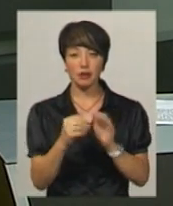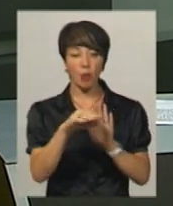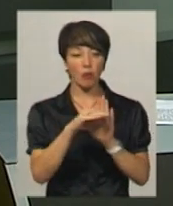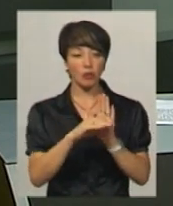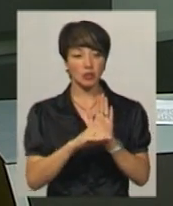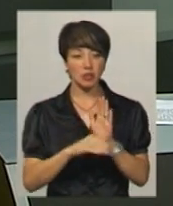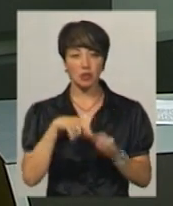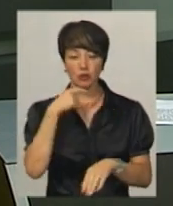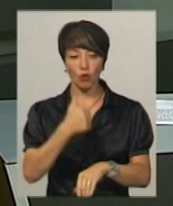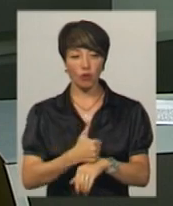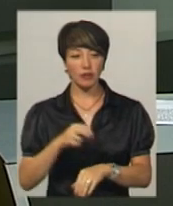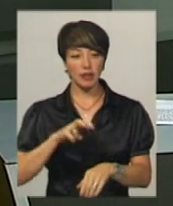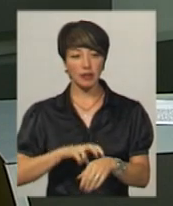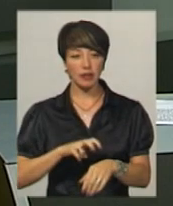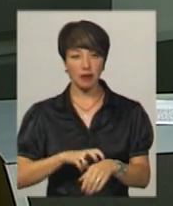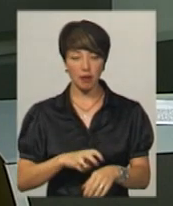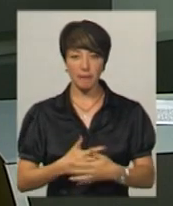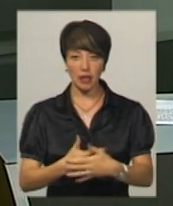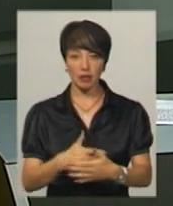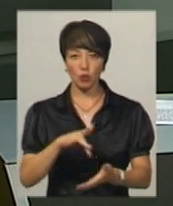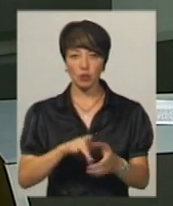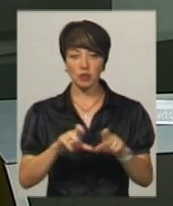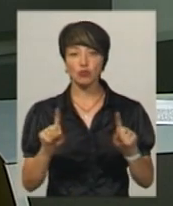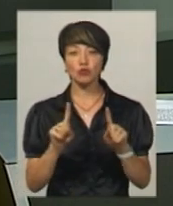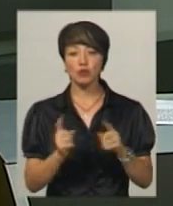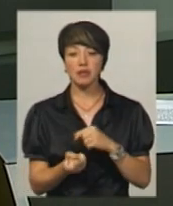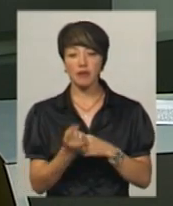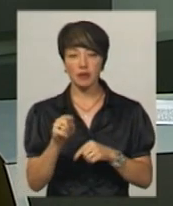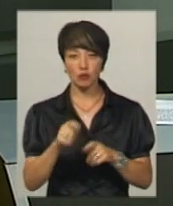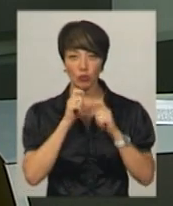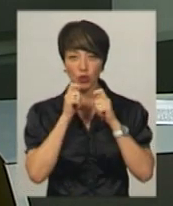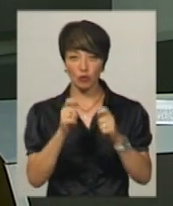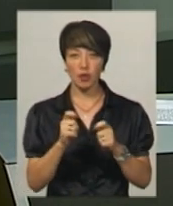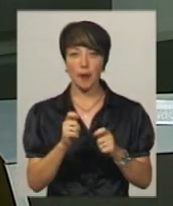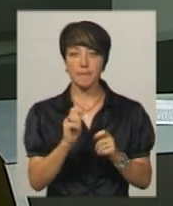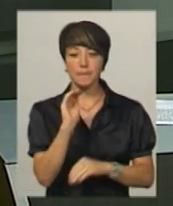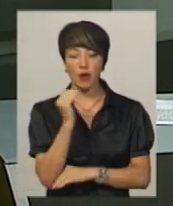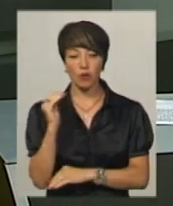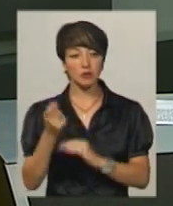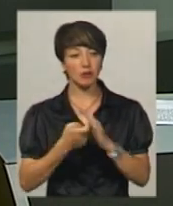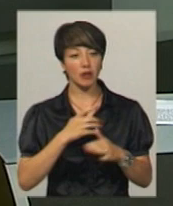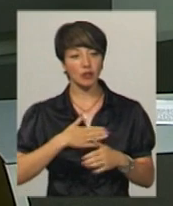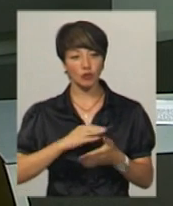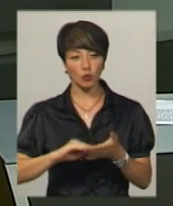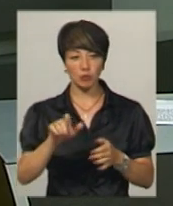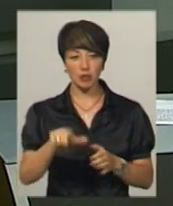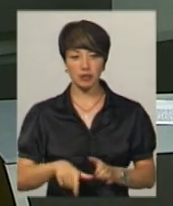лікар перинатального центру Андрій Ропотан. Що саме з'явилося у подарунках малюків, дізнавалася Тетяна